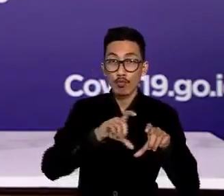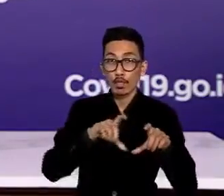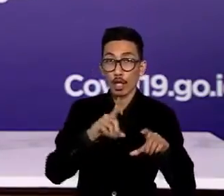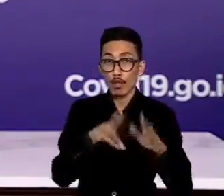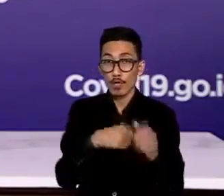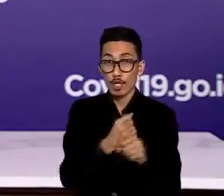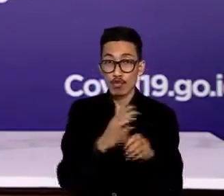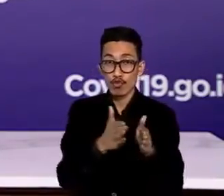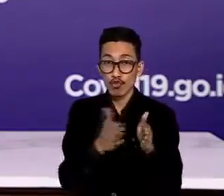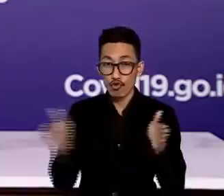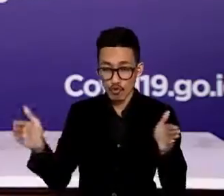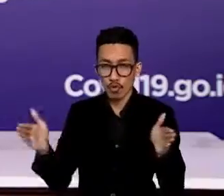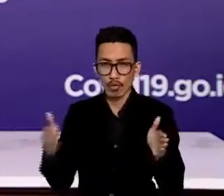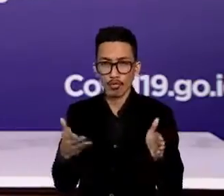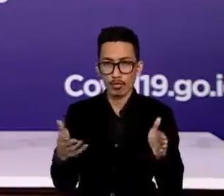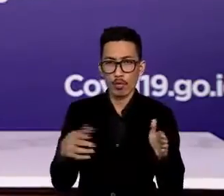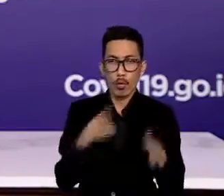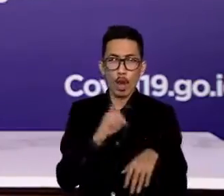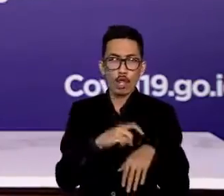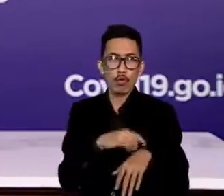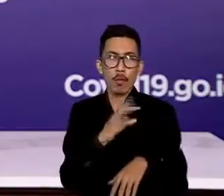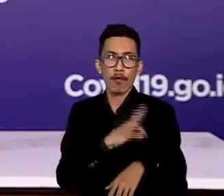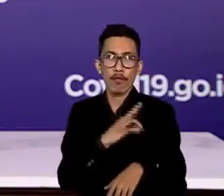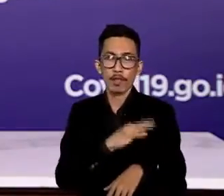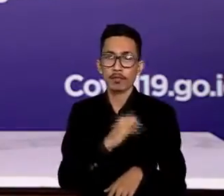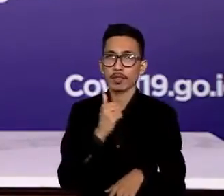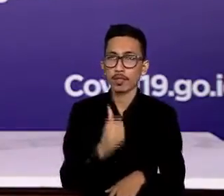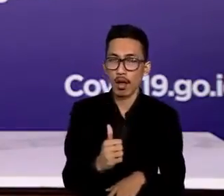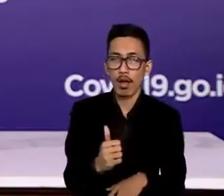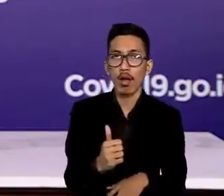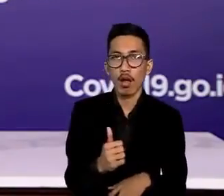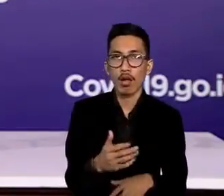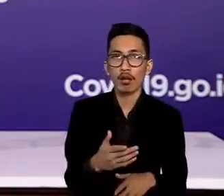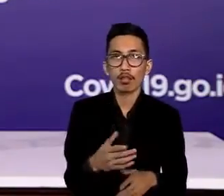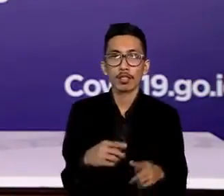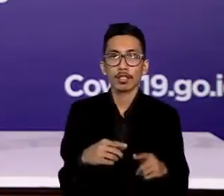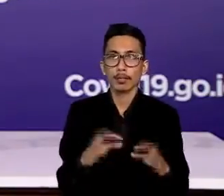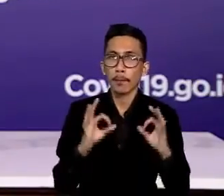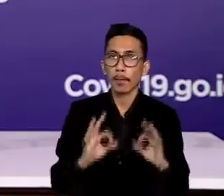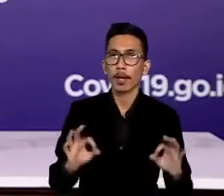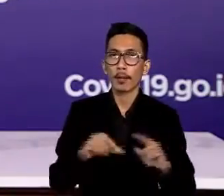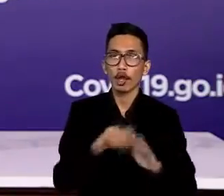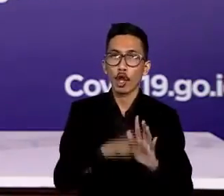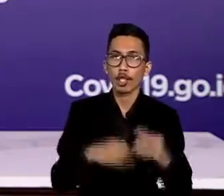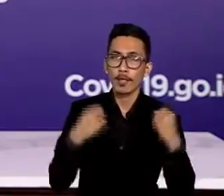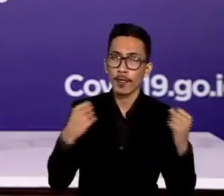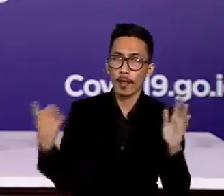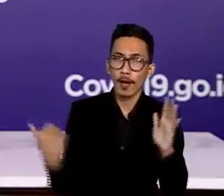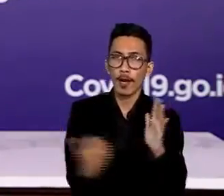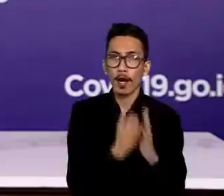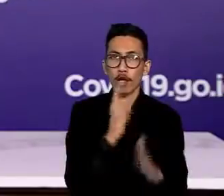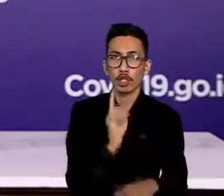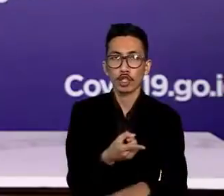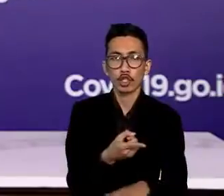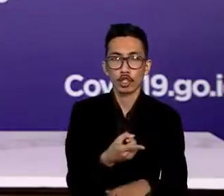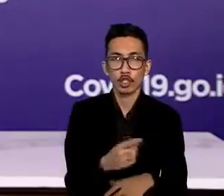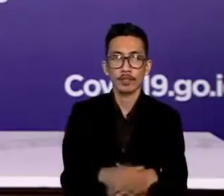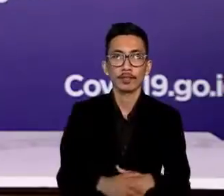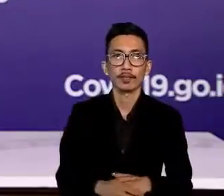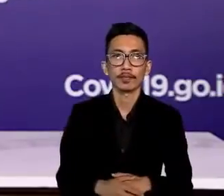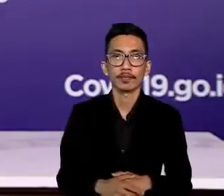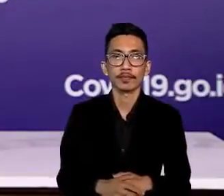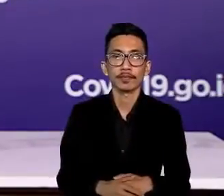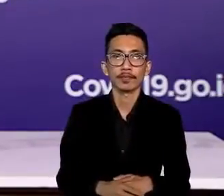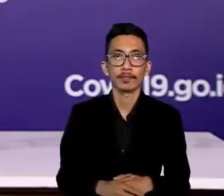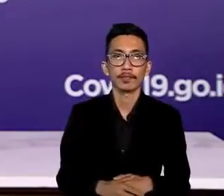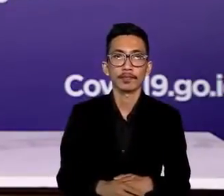tetap disiplin menjalankan protokol kesehatan utamanya pada sektor yang sudah mulai dibuka Hai karena itu